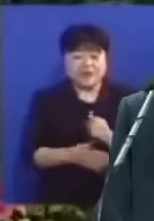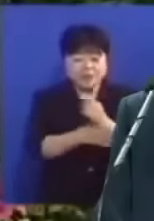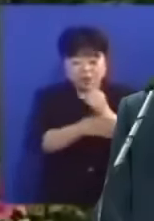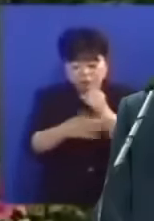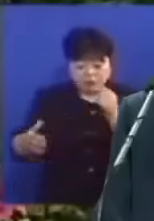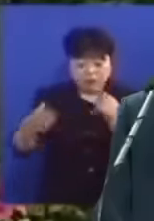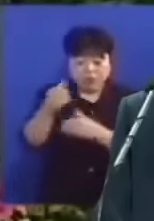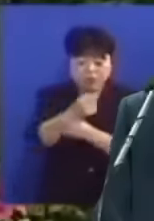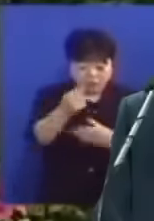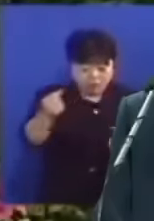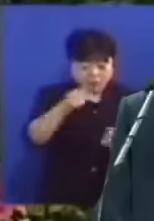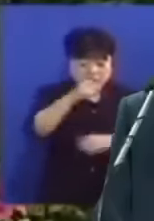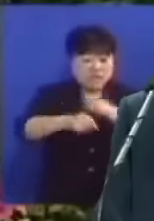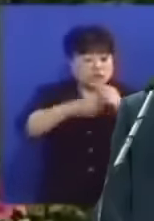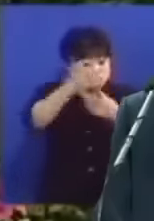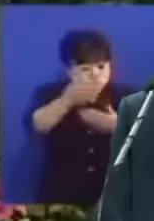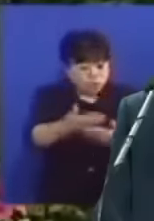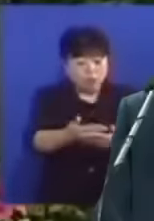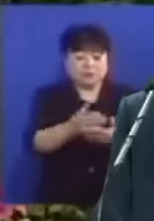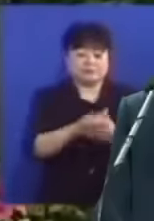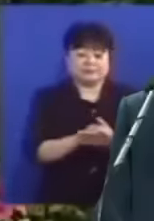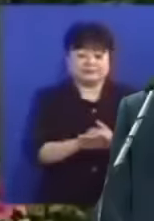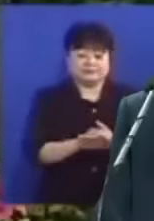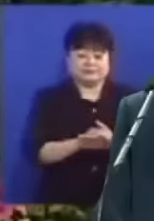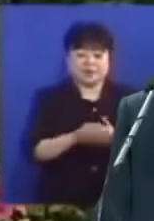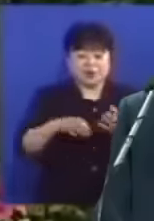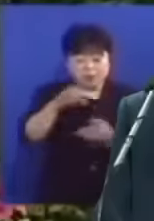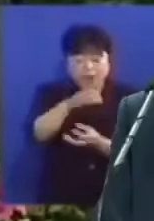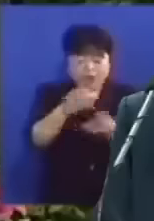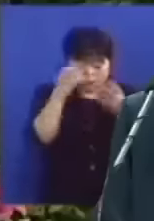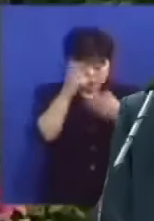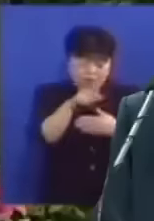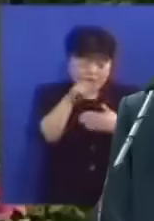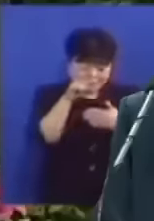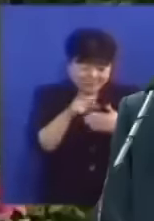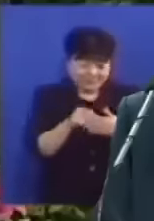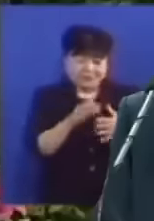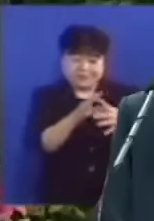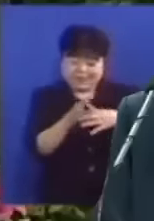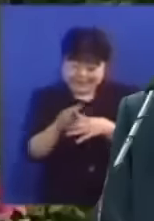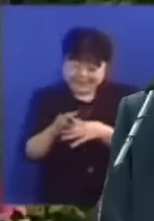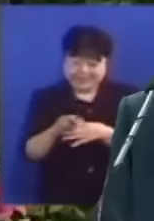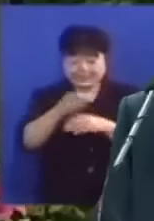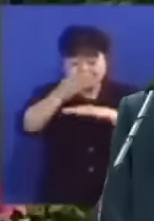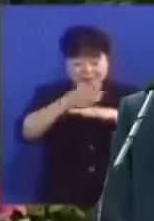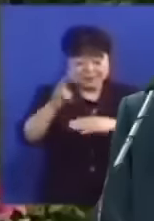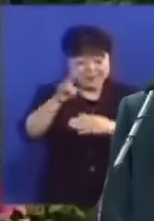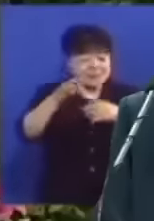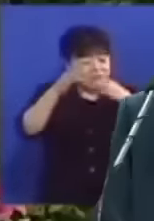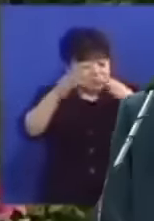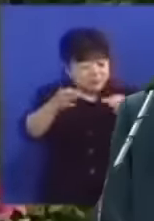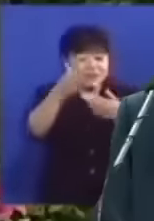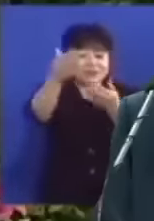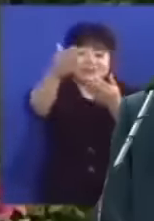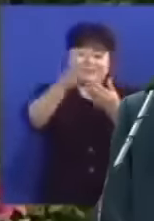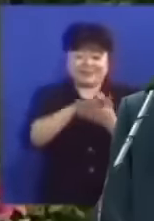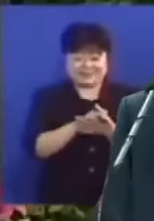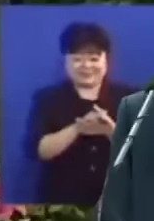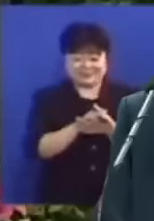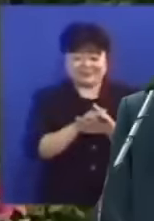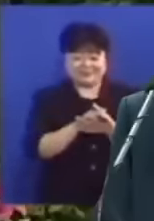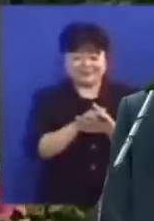풀고 자유를 가져옵니다. 우리는 어떤 환난과 고통 가운데서도 끊임없이 감사와 찬양을 드려야 되는